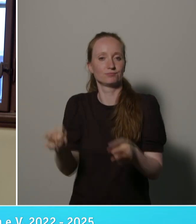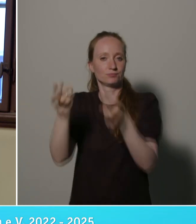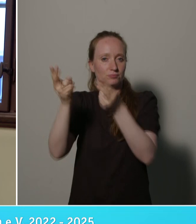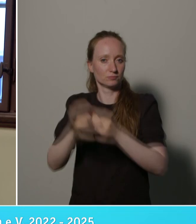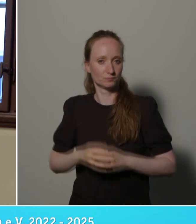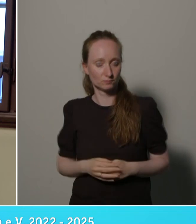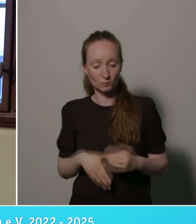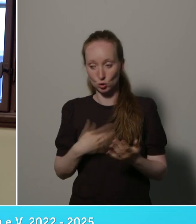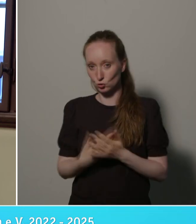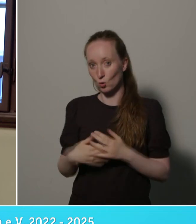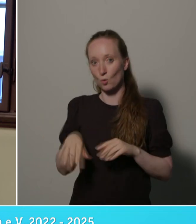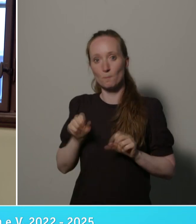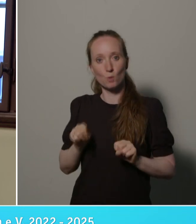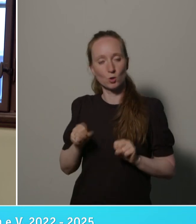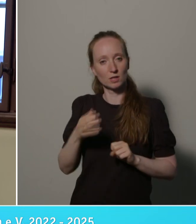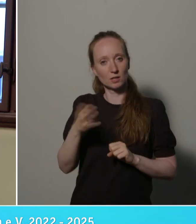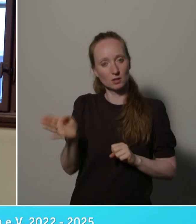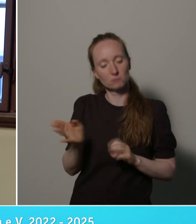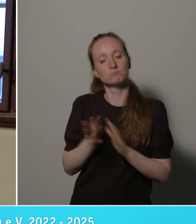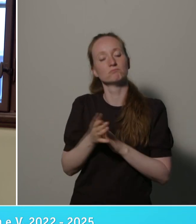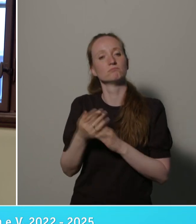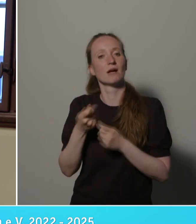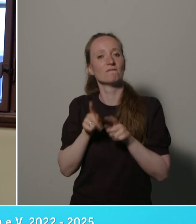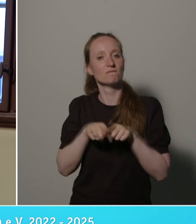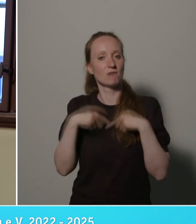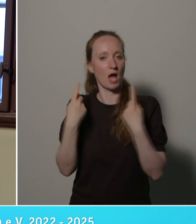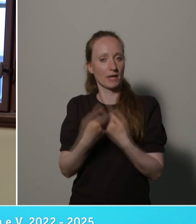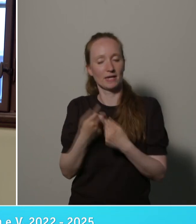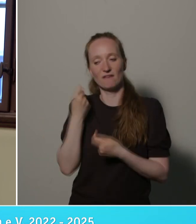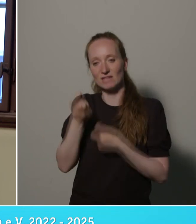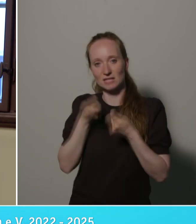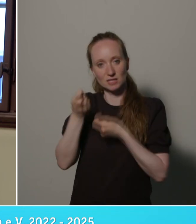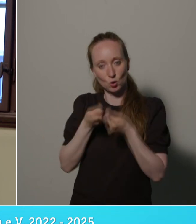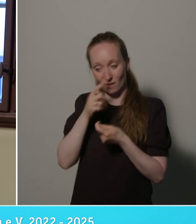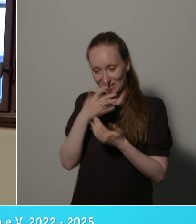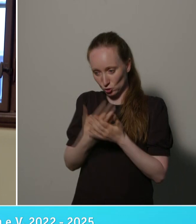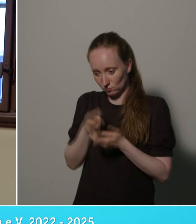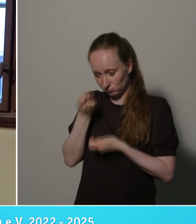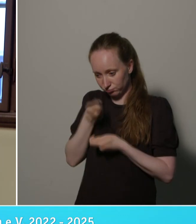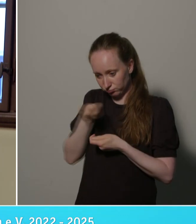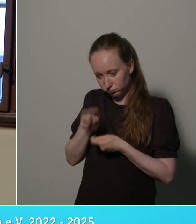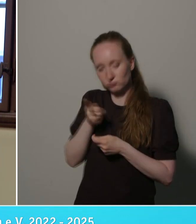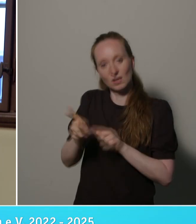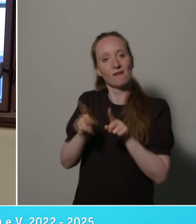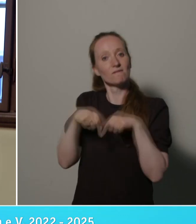dem Verein mit einer dann gesicherten Finanzierung ein gutes Weiterarbeiten an dieser Stelle. Vielen